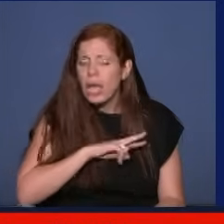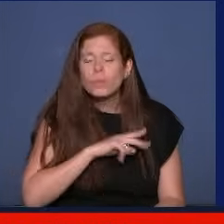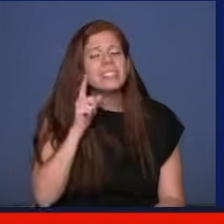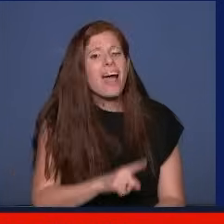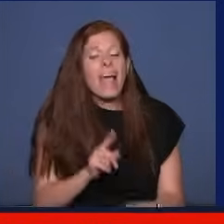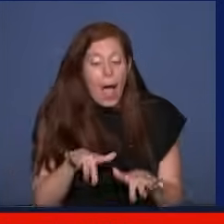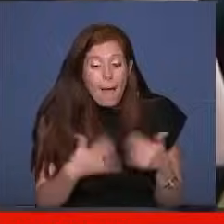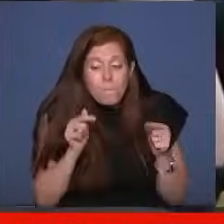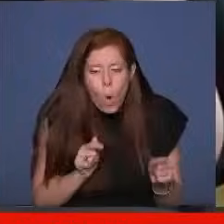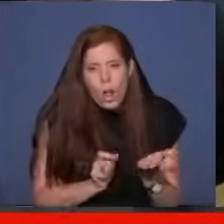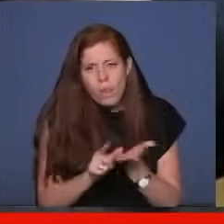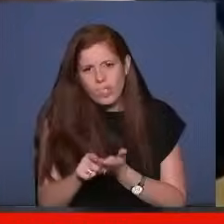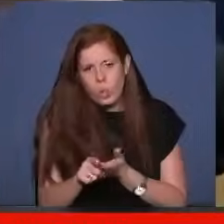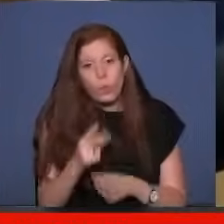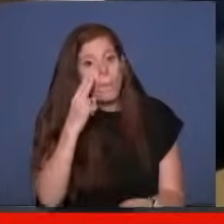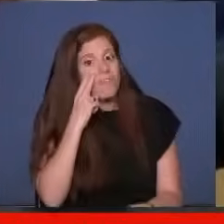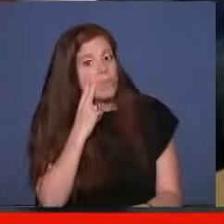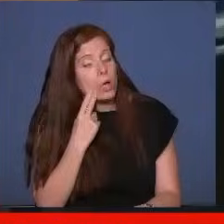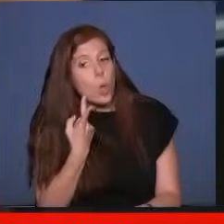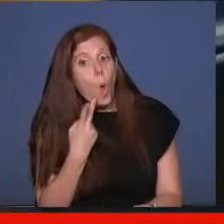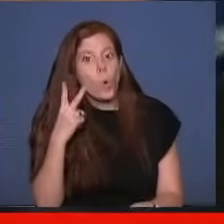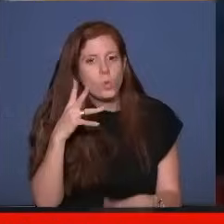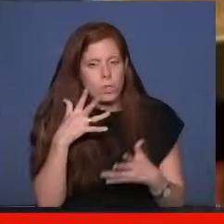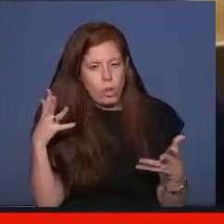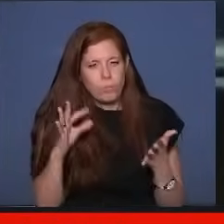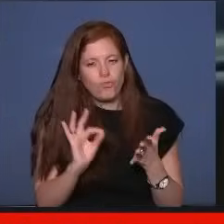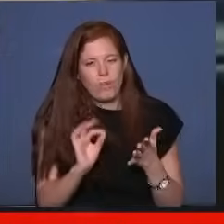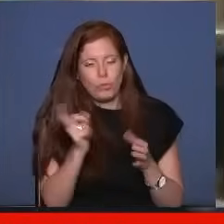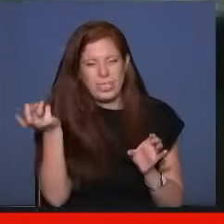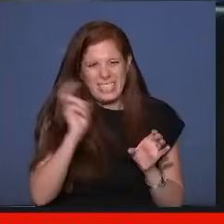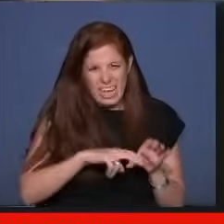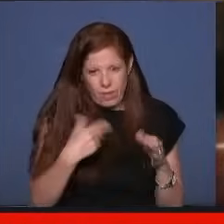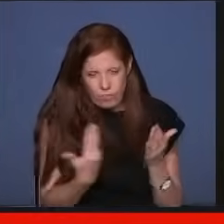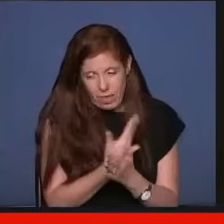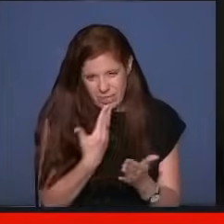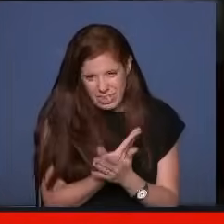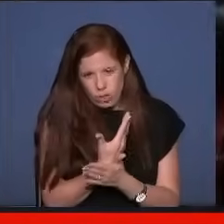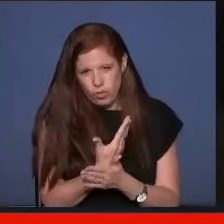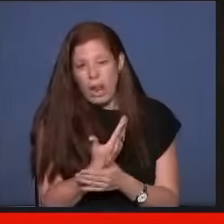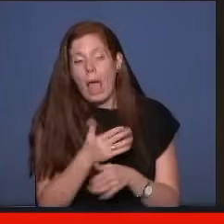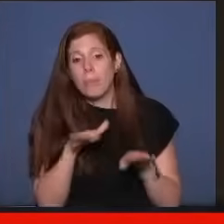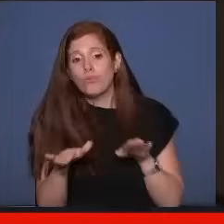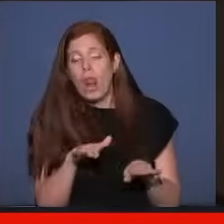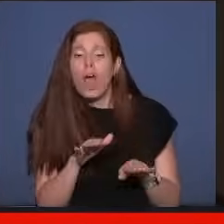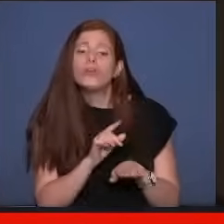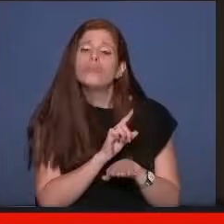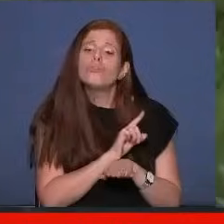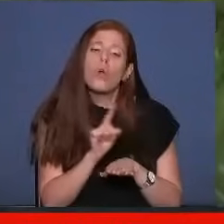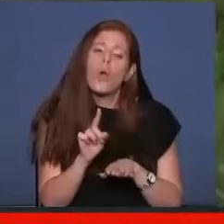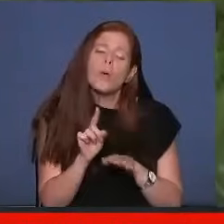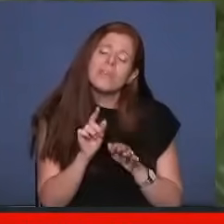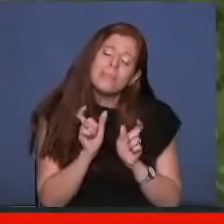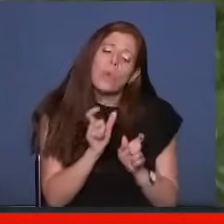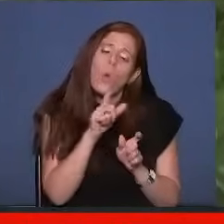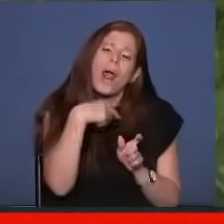הבוקר. המבוכה הייתה גדולה עוד יותר בעבור המצטרפים החדשים לממשלה, שנמנעו מלקרוא במישרין לפיטורי השר.